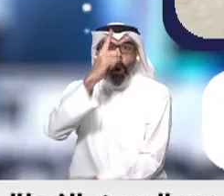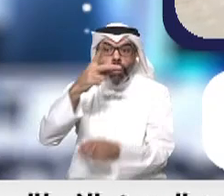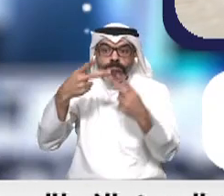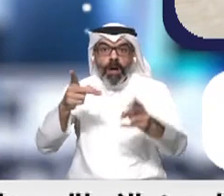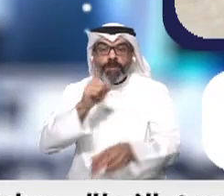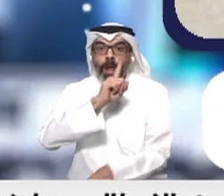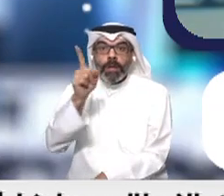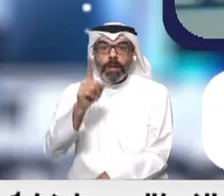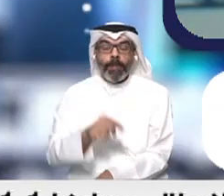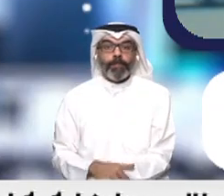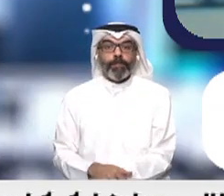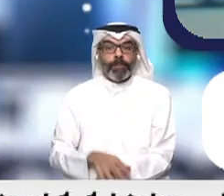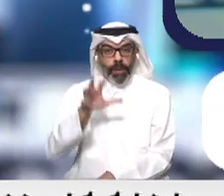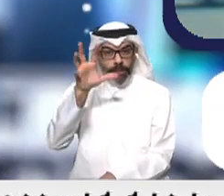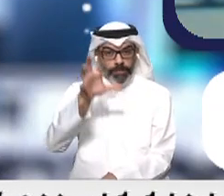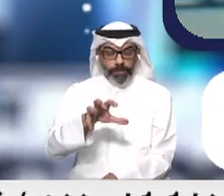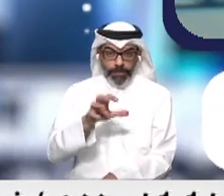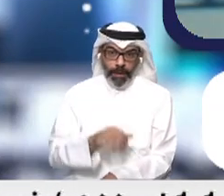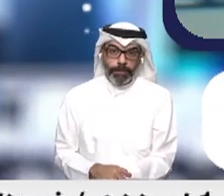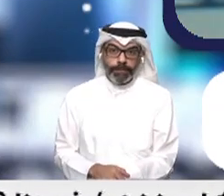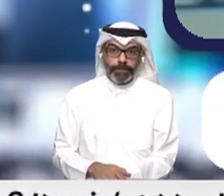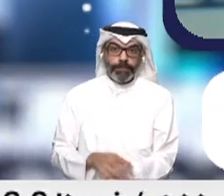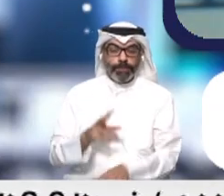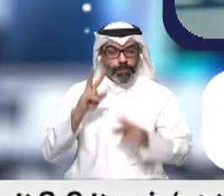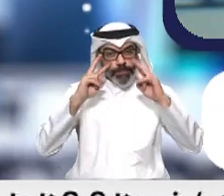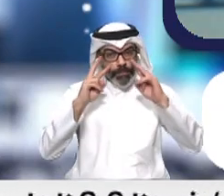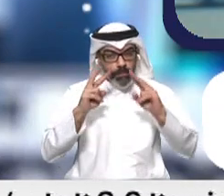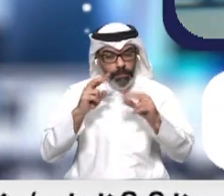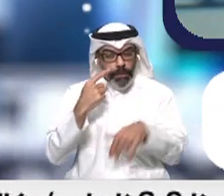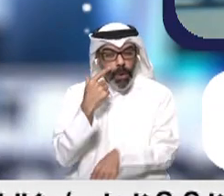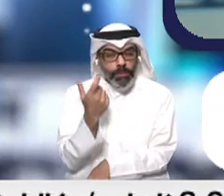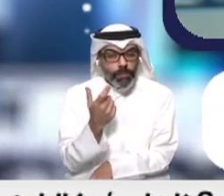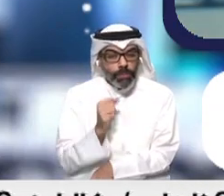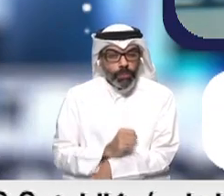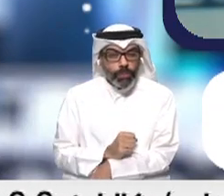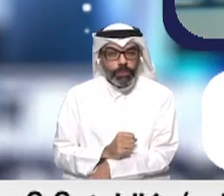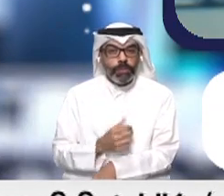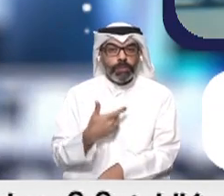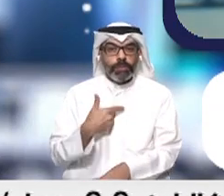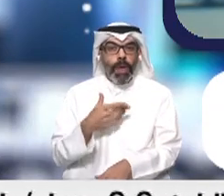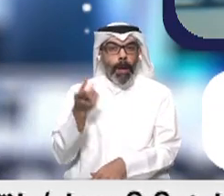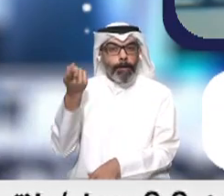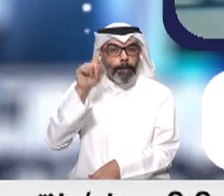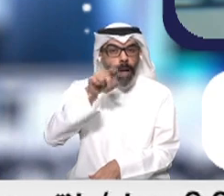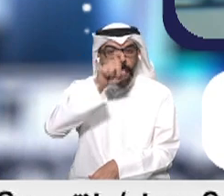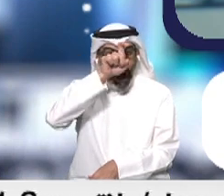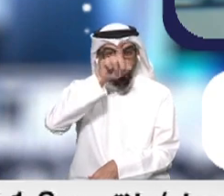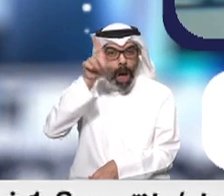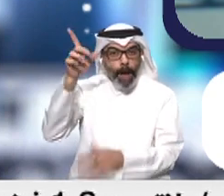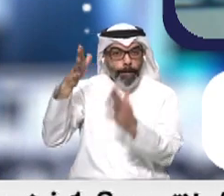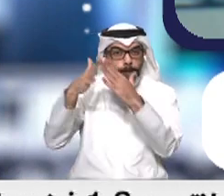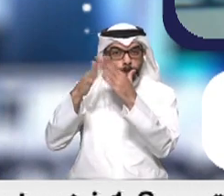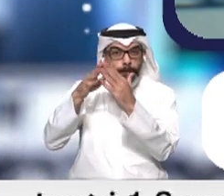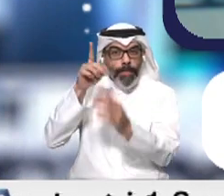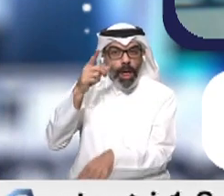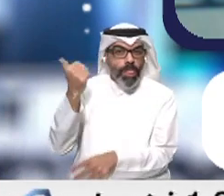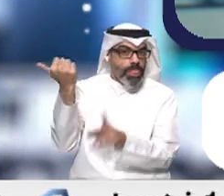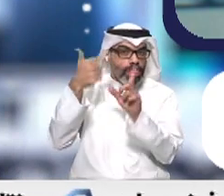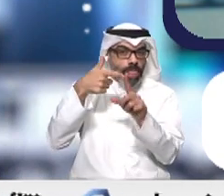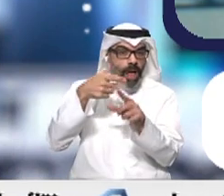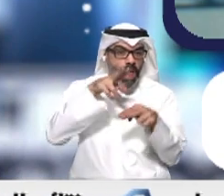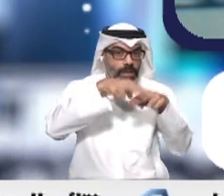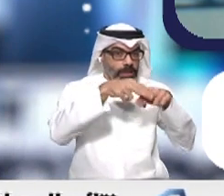أعزل. نعم، وخلال حالة الترقب هذه دكتور أشرف، القاهرة غدا ستكون محطة بلينكين الثانية بعد